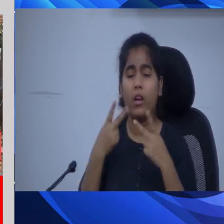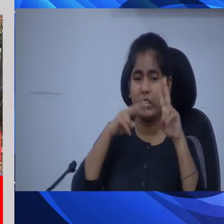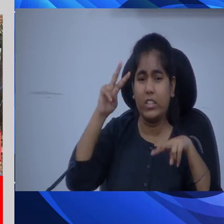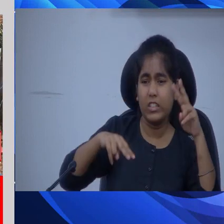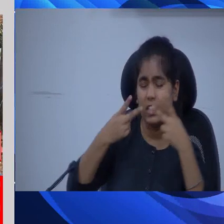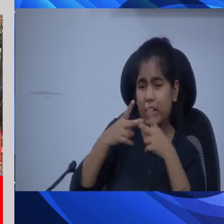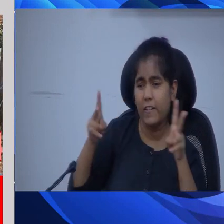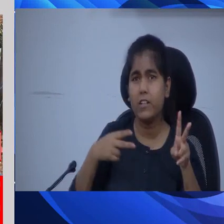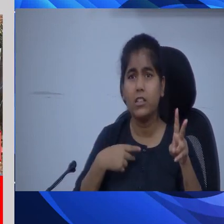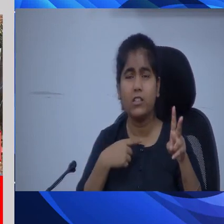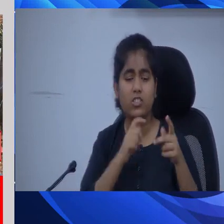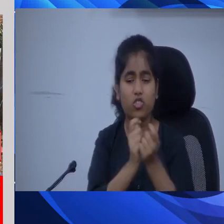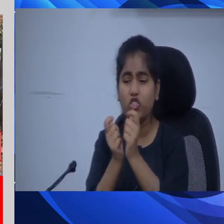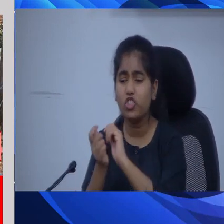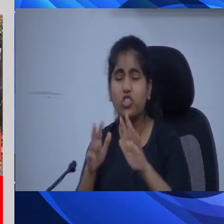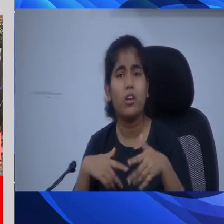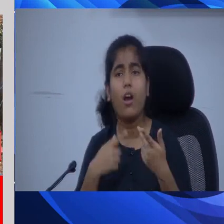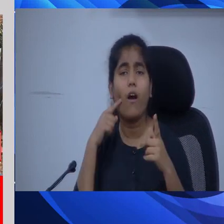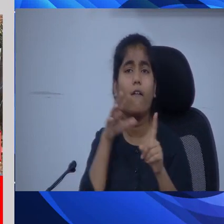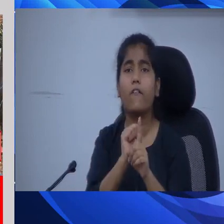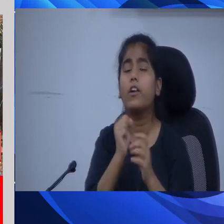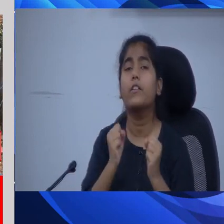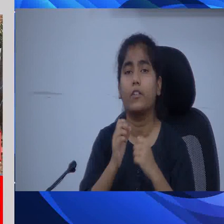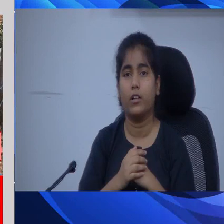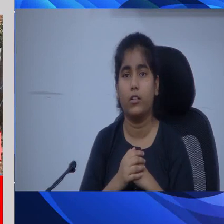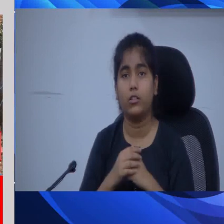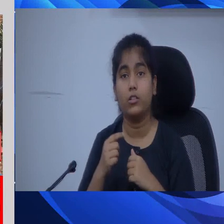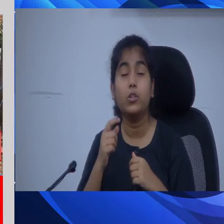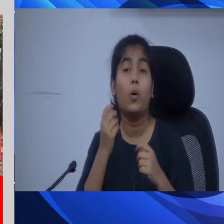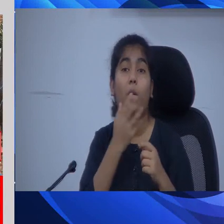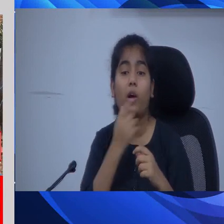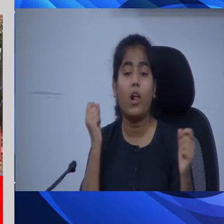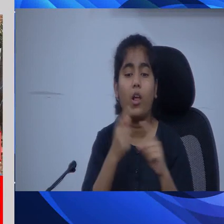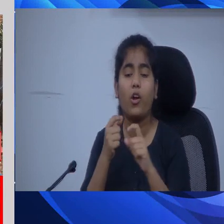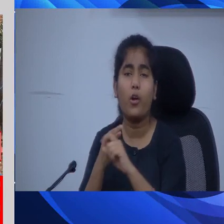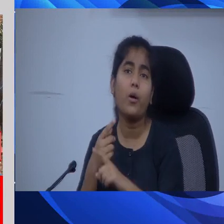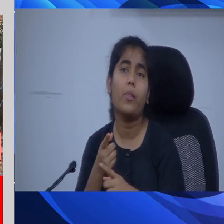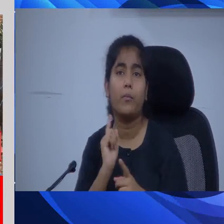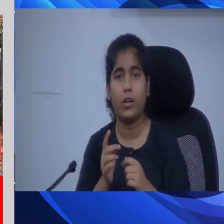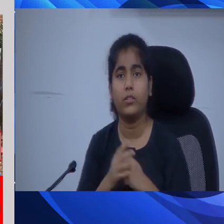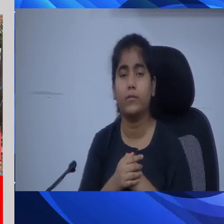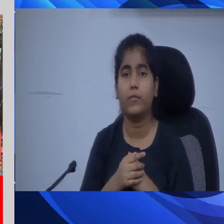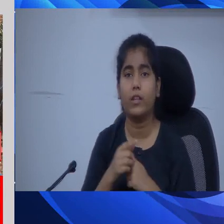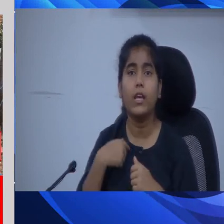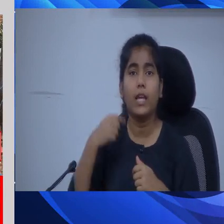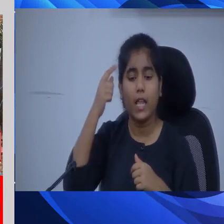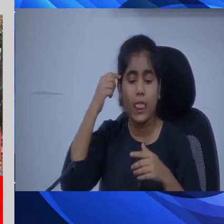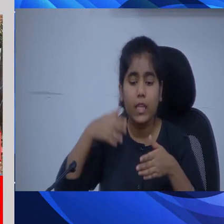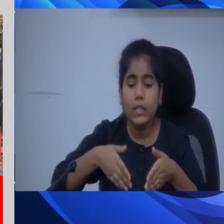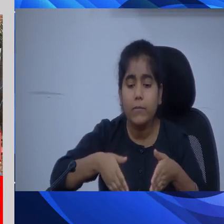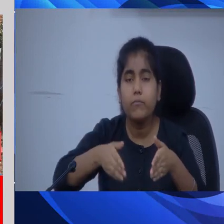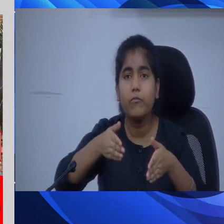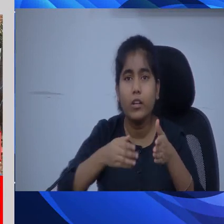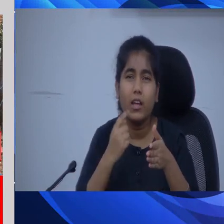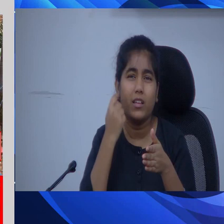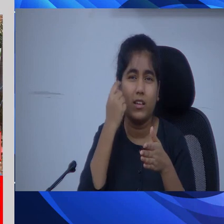आउट द डिफरेंस कि कहाँ पर चेंज आ रहा है रोड पर जब चल रहे हैं। तो कलर कॉन्ट्रास्टिंग ज़रूरी है और टैक्टाइल पाथ ज़रूरी है। टैक्टाइल पाथ क्या है,